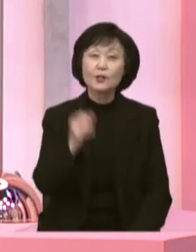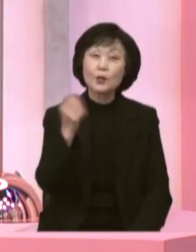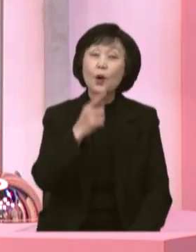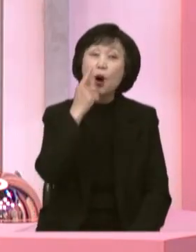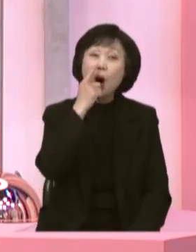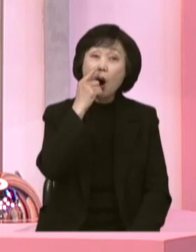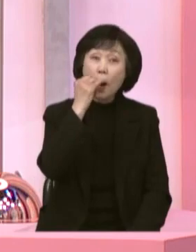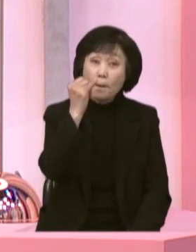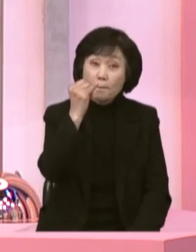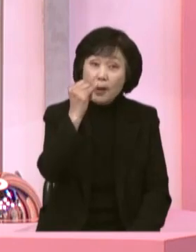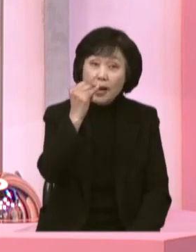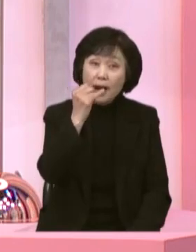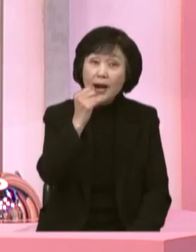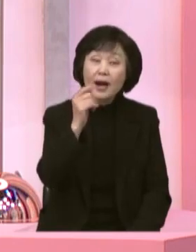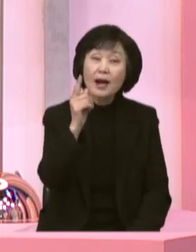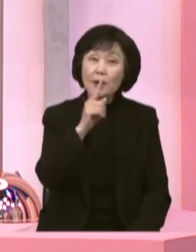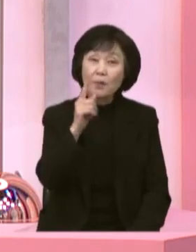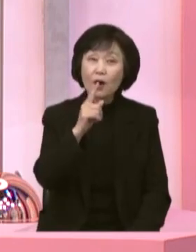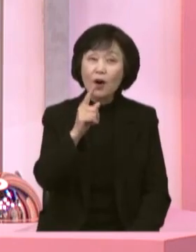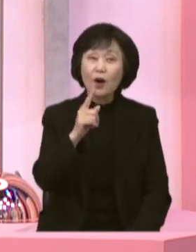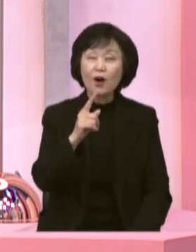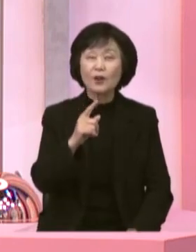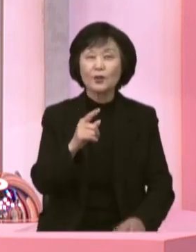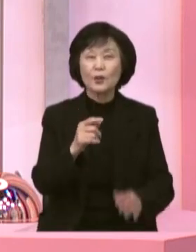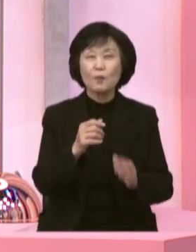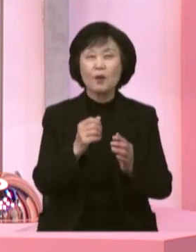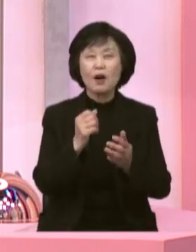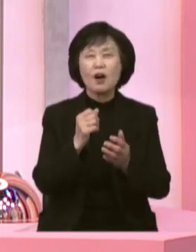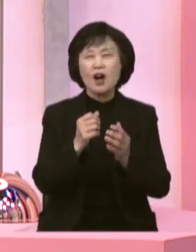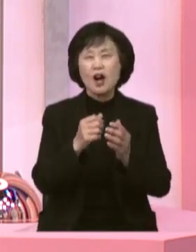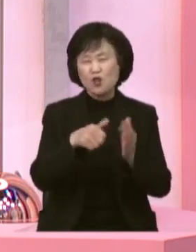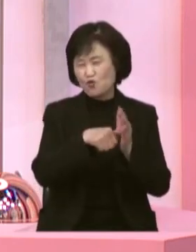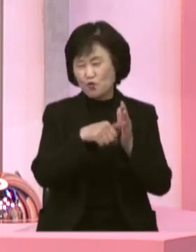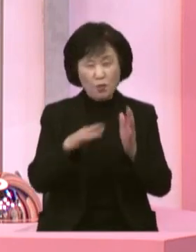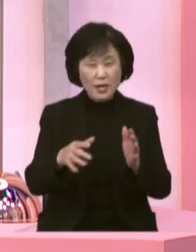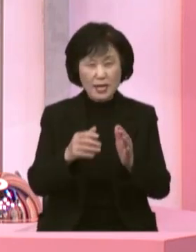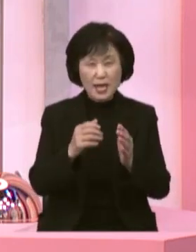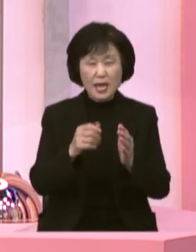무당집에 이름 또 올려가지고 거기 가서 또 막 굿하고 그냥 그러면